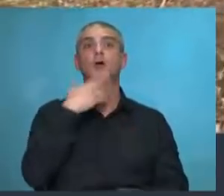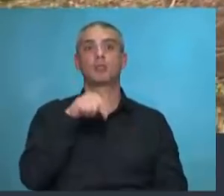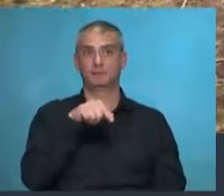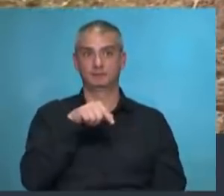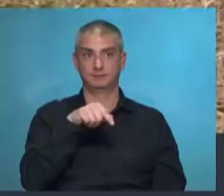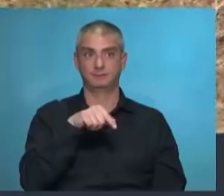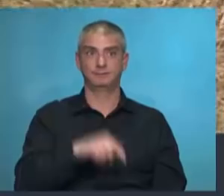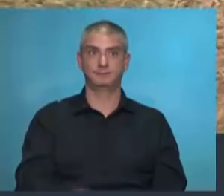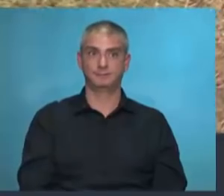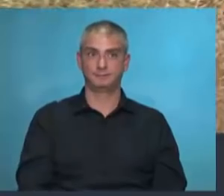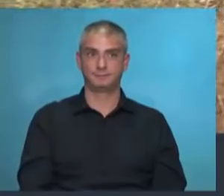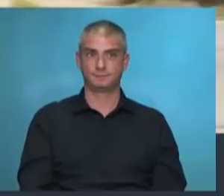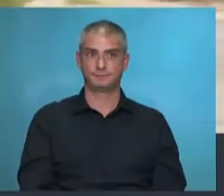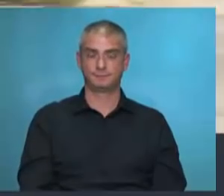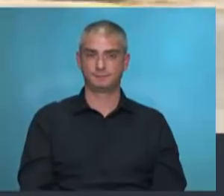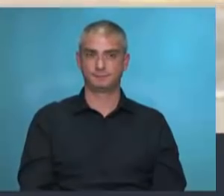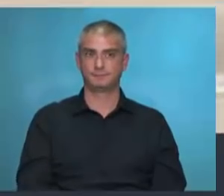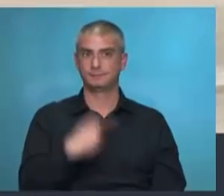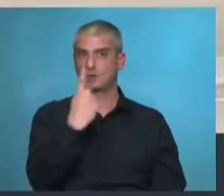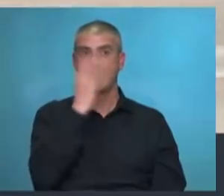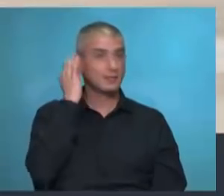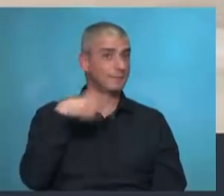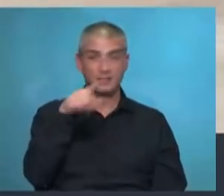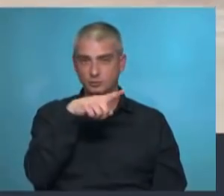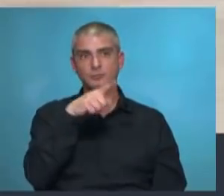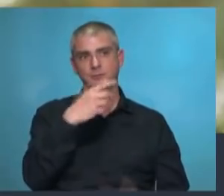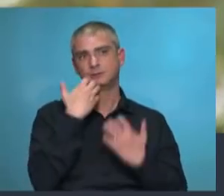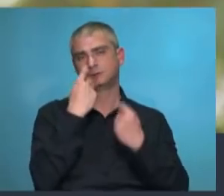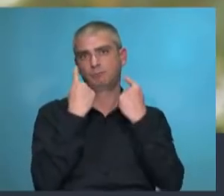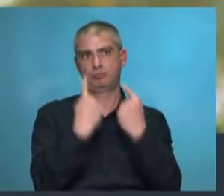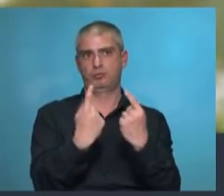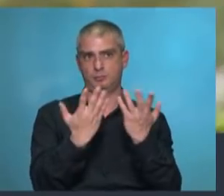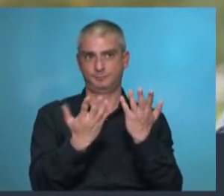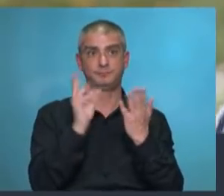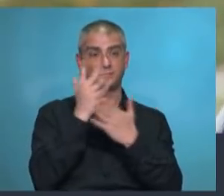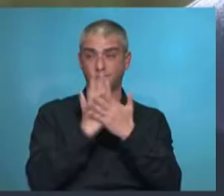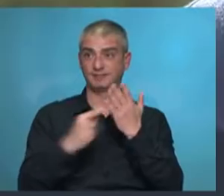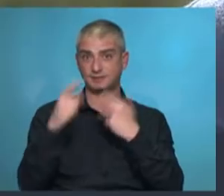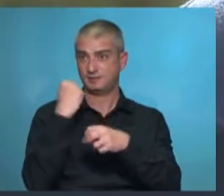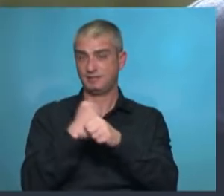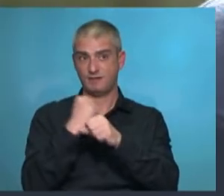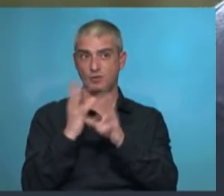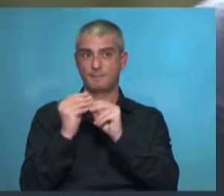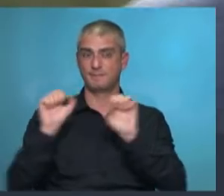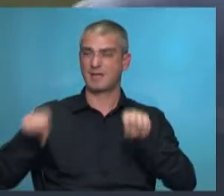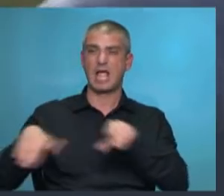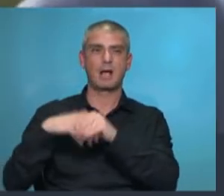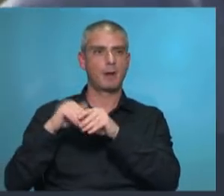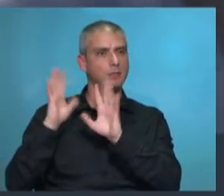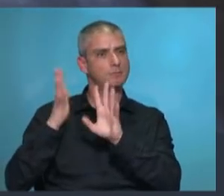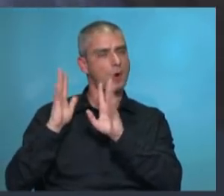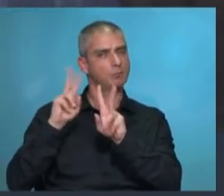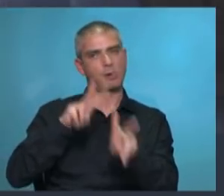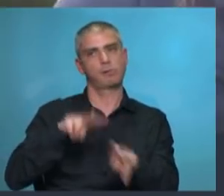תנביף. כל אחת מהנשים האלה היא סיפור בפני עצמה. יש כאלה שעבדו עם קבלנים שמאוד מאוד